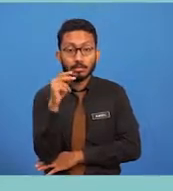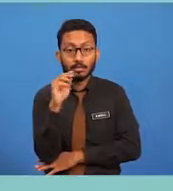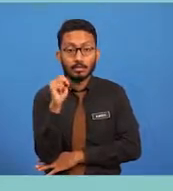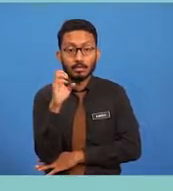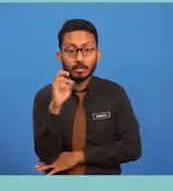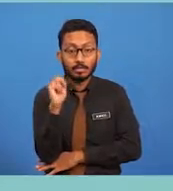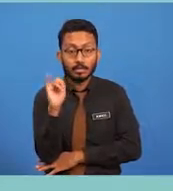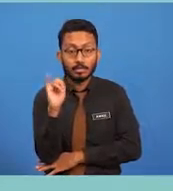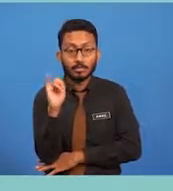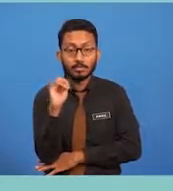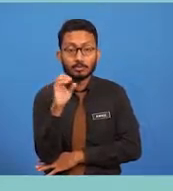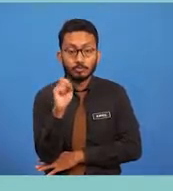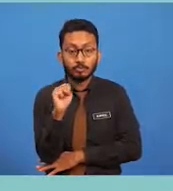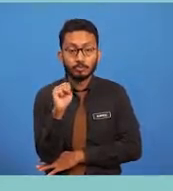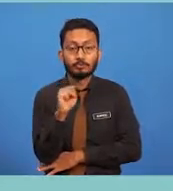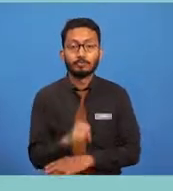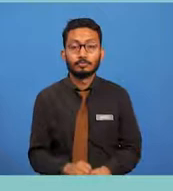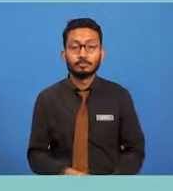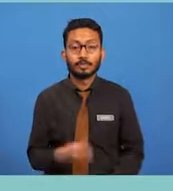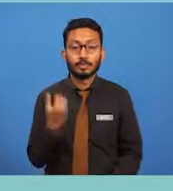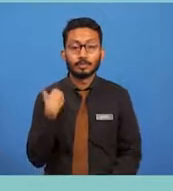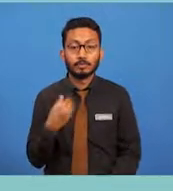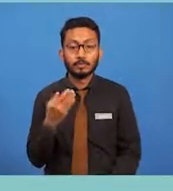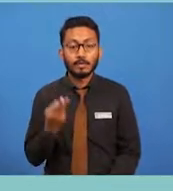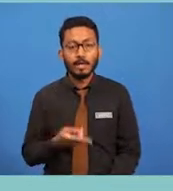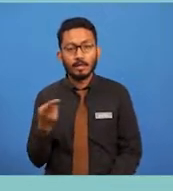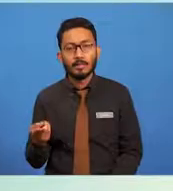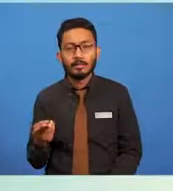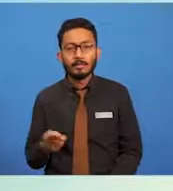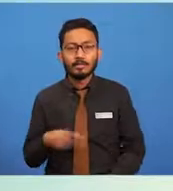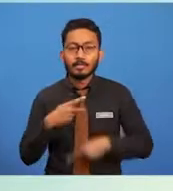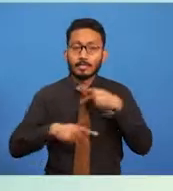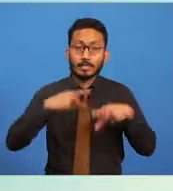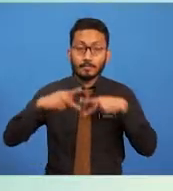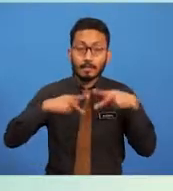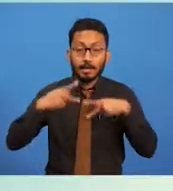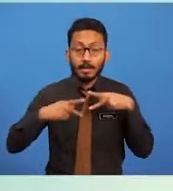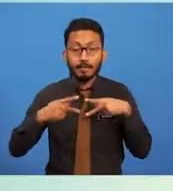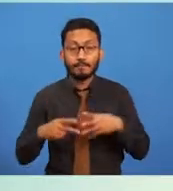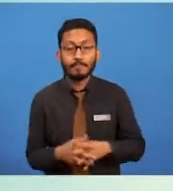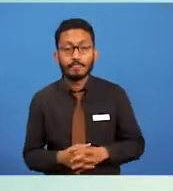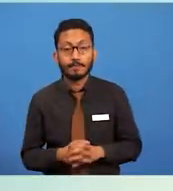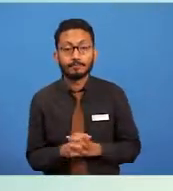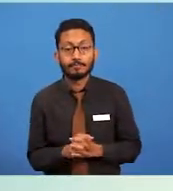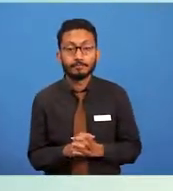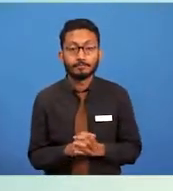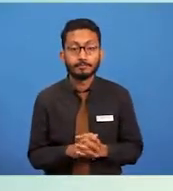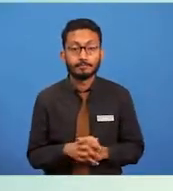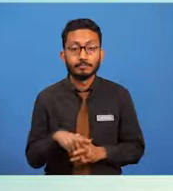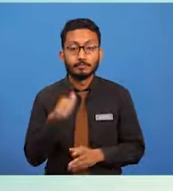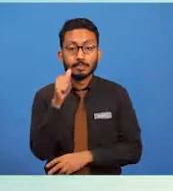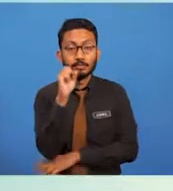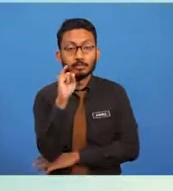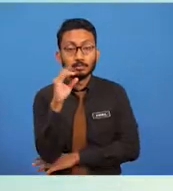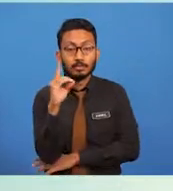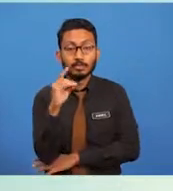dalam air untuk menghasilkan ion hidrogen. Asid mempunyai rasa yang masam